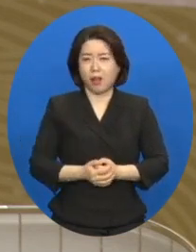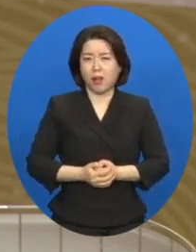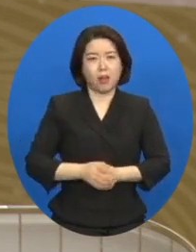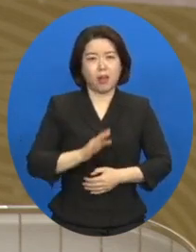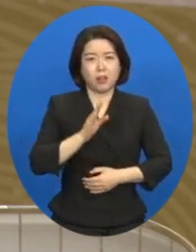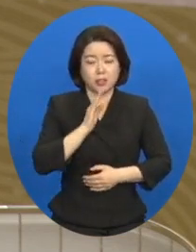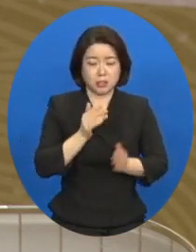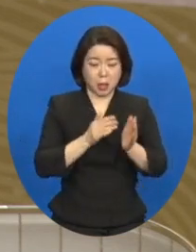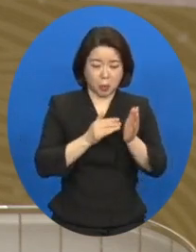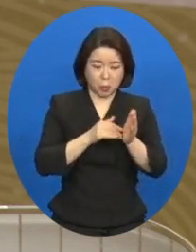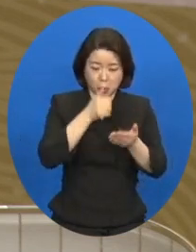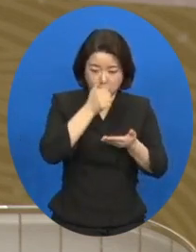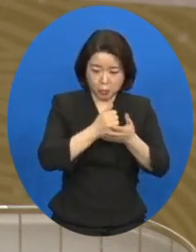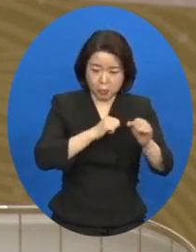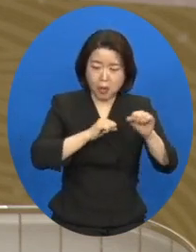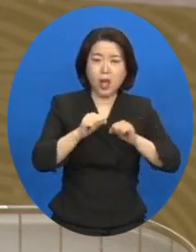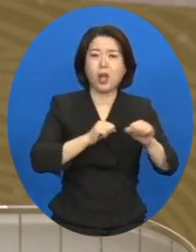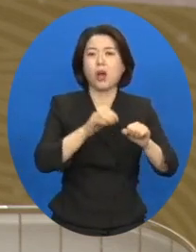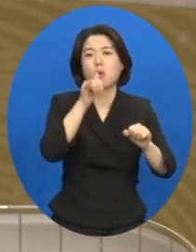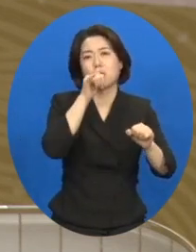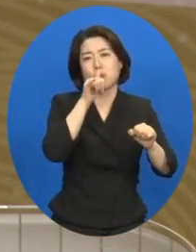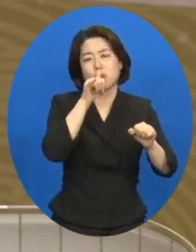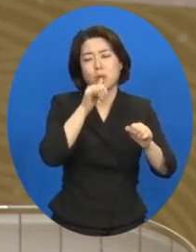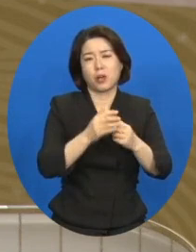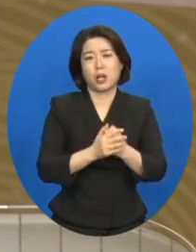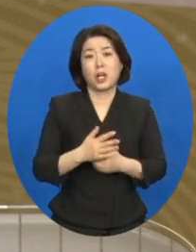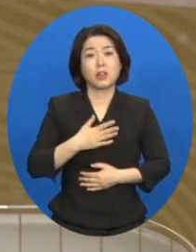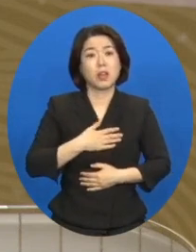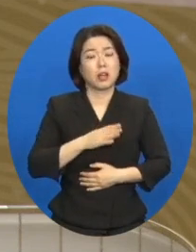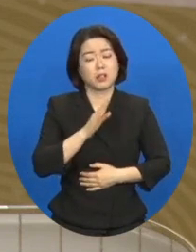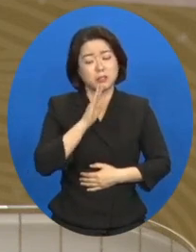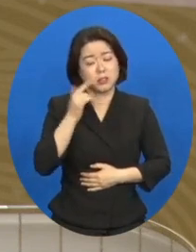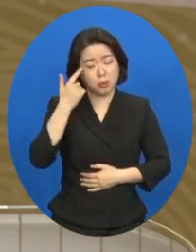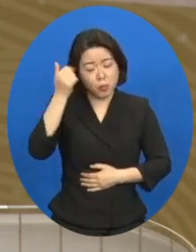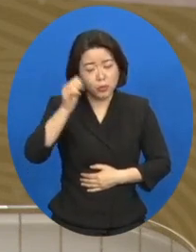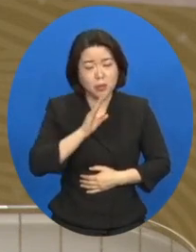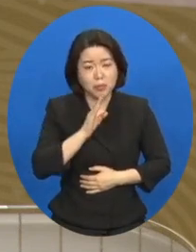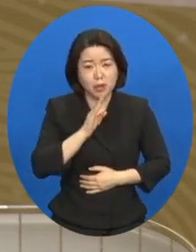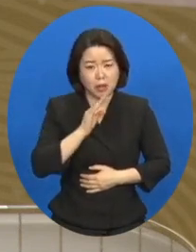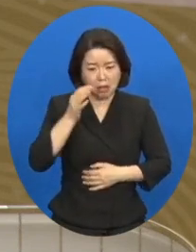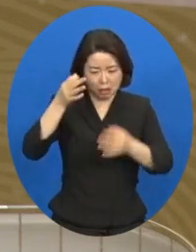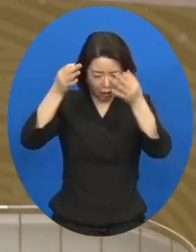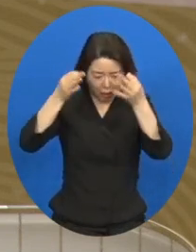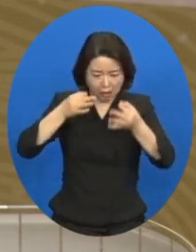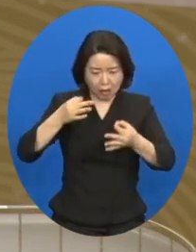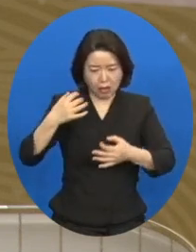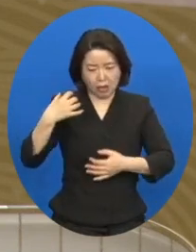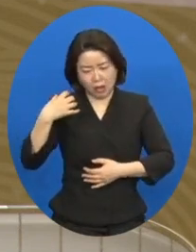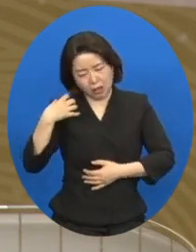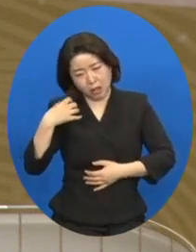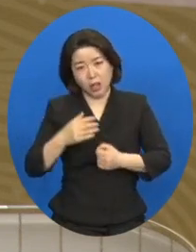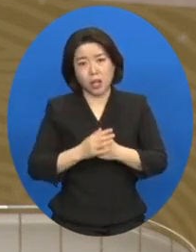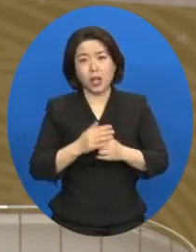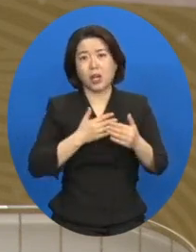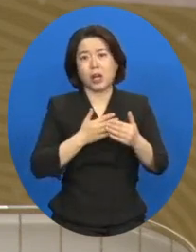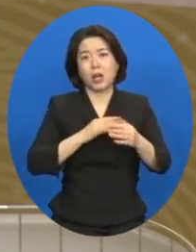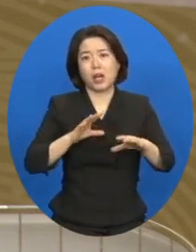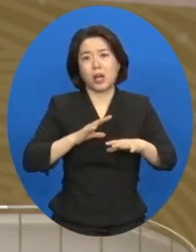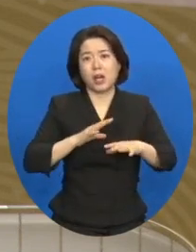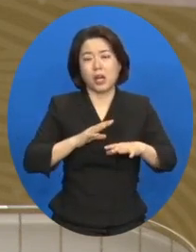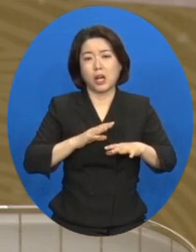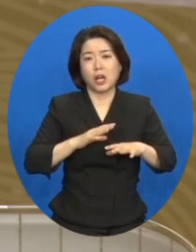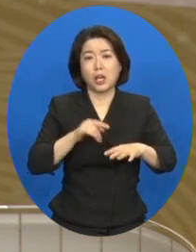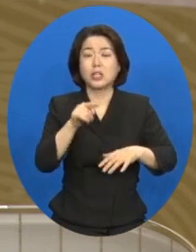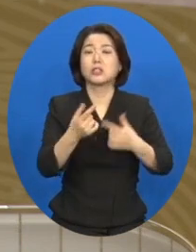실제로 은밀한 죄를 짓고 살고 내가 진짜 목사인가 가책을 느끼고 두려운 가운데